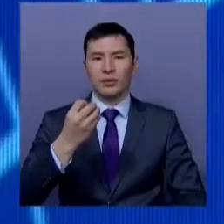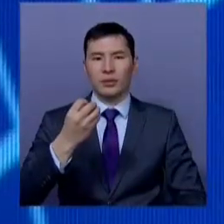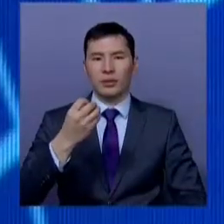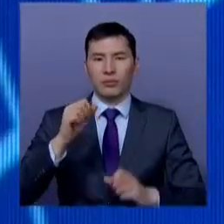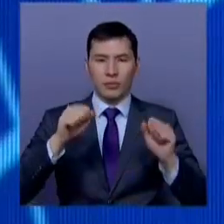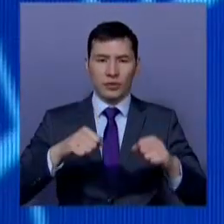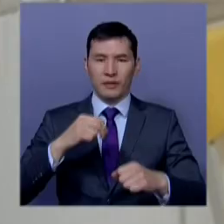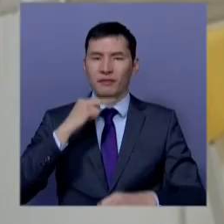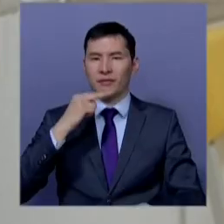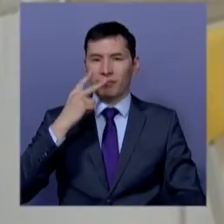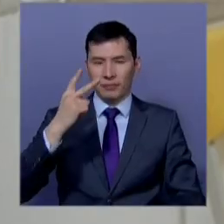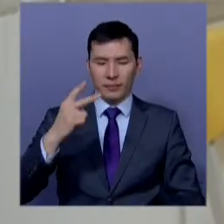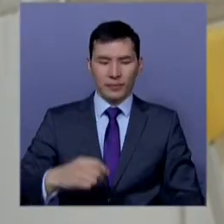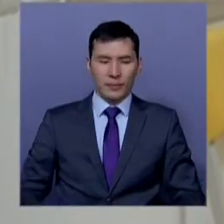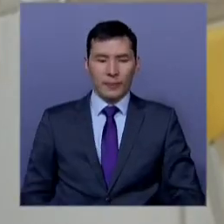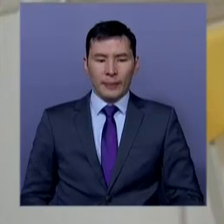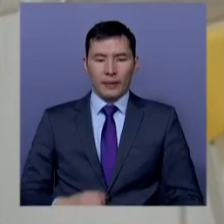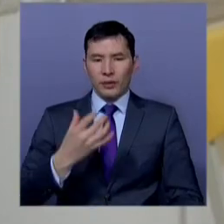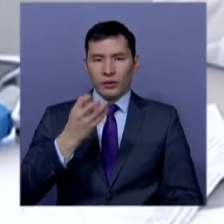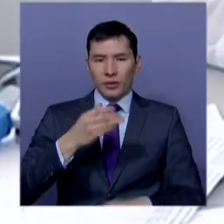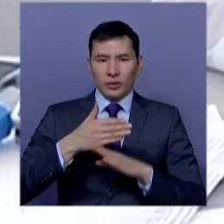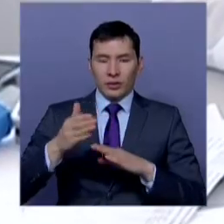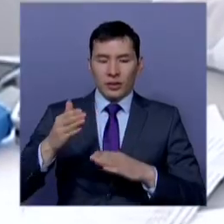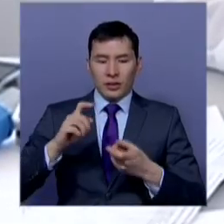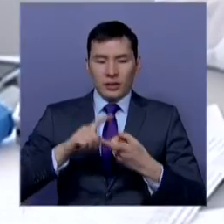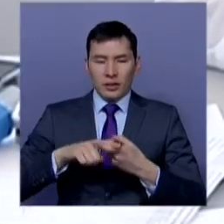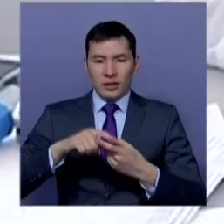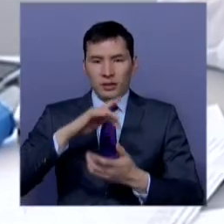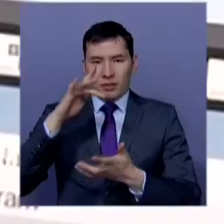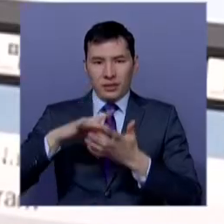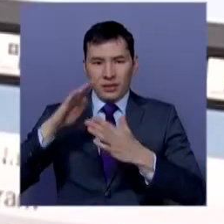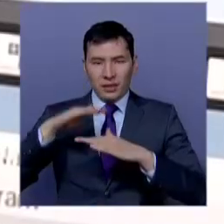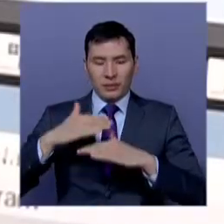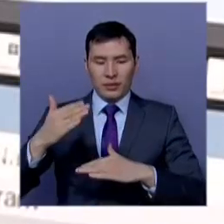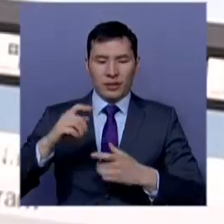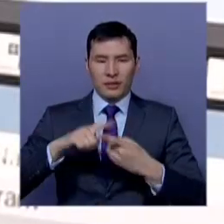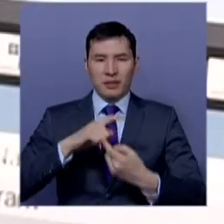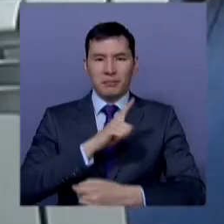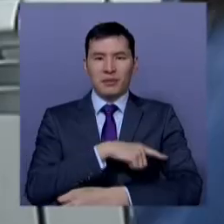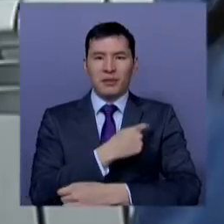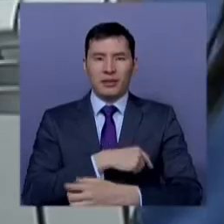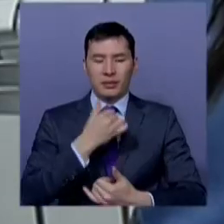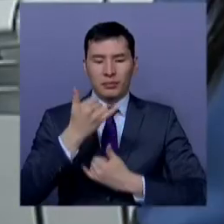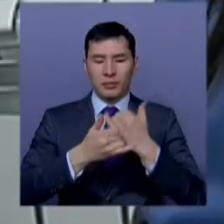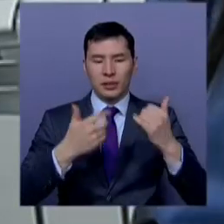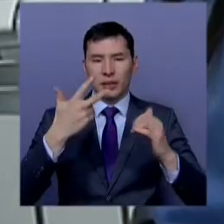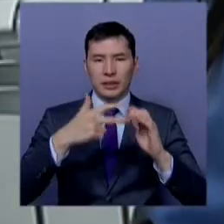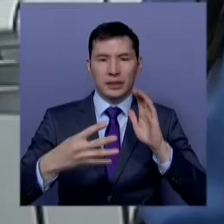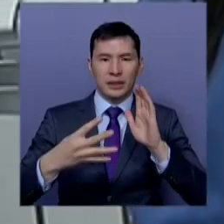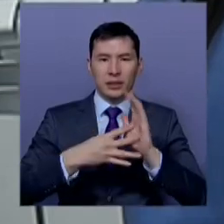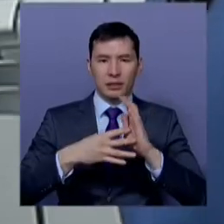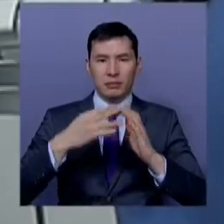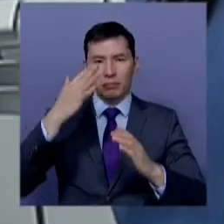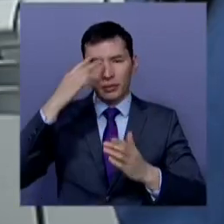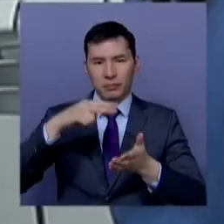шығуға болады. Бұдан бөлек қала әкімі қадамдық қолжетімділік бойынша медициналық қызмет көрсететін 39 медициналық ұйым